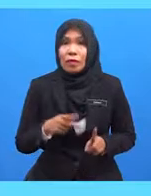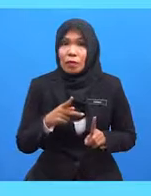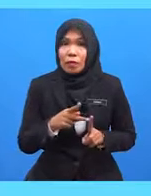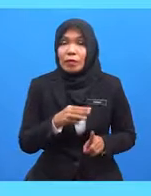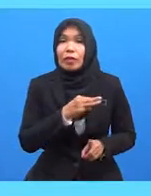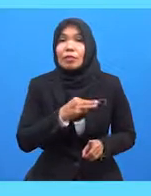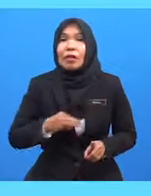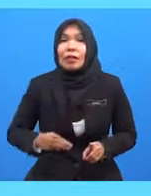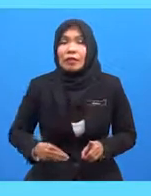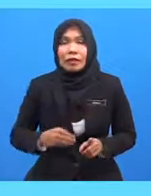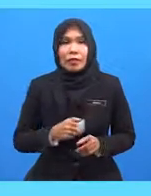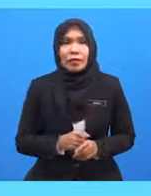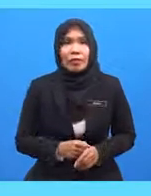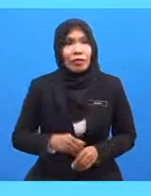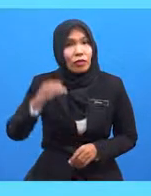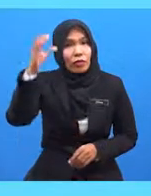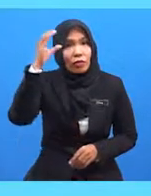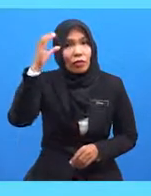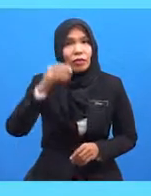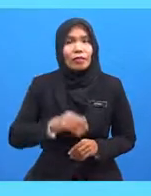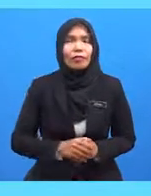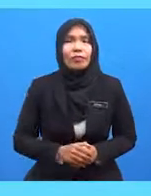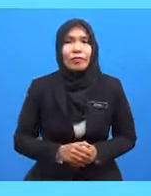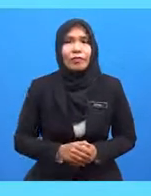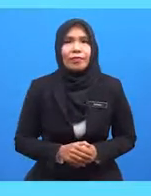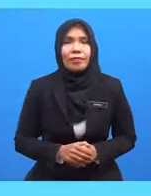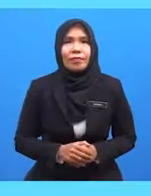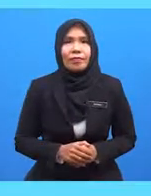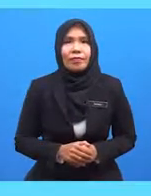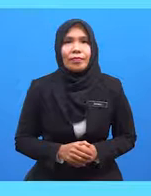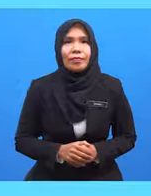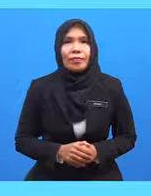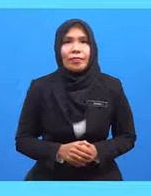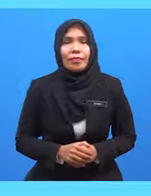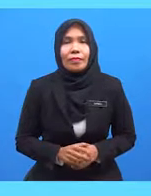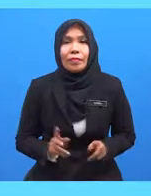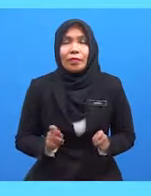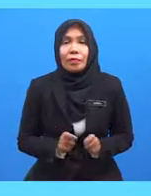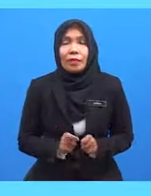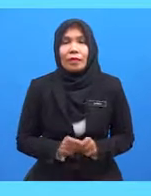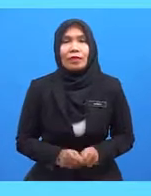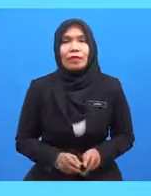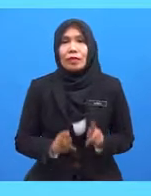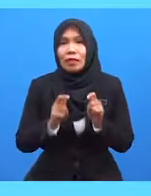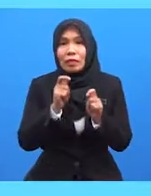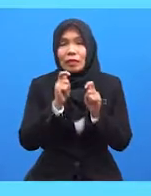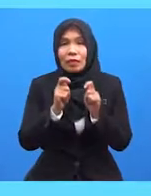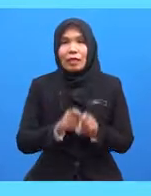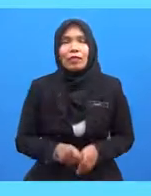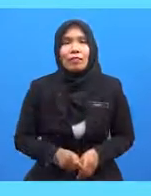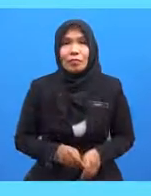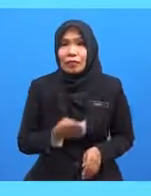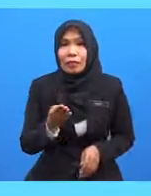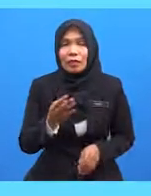dengan berhati-hati seperti titah baginda. Kehendak kita sembah pun